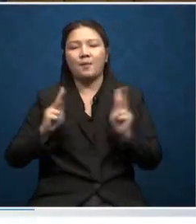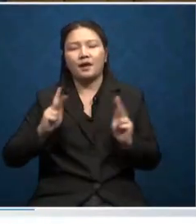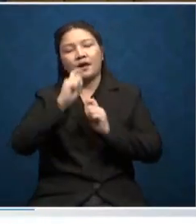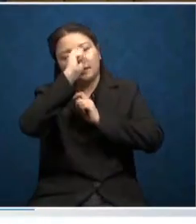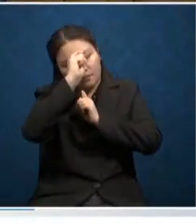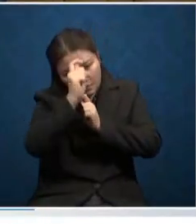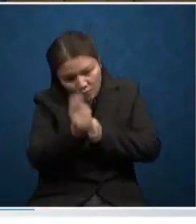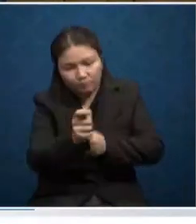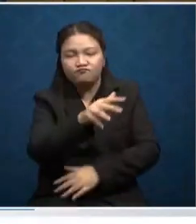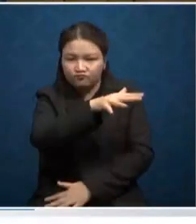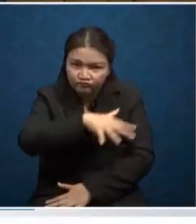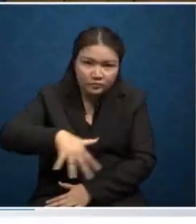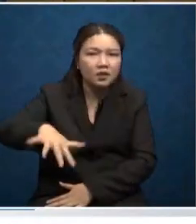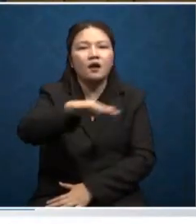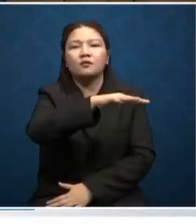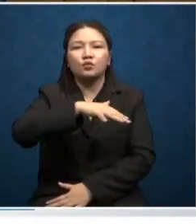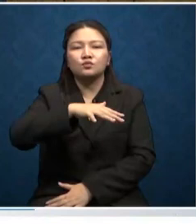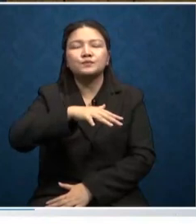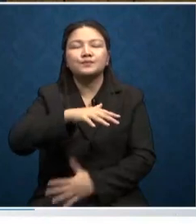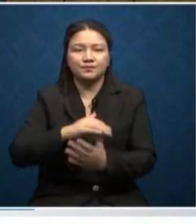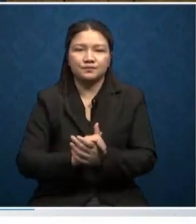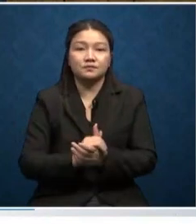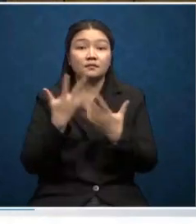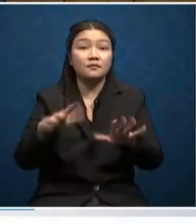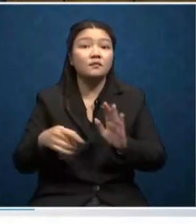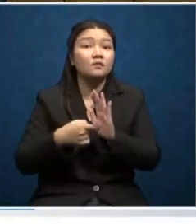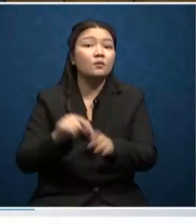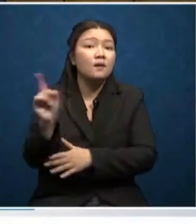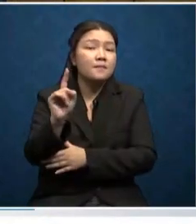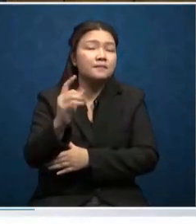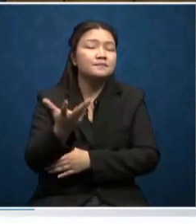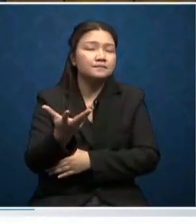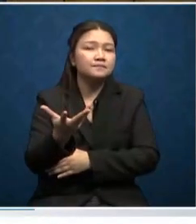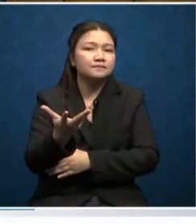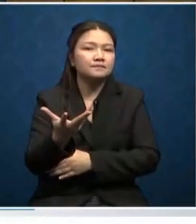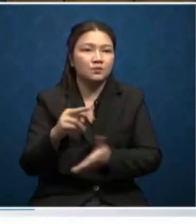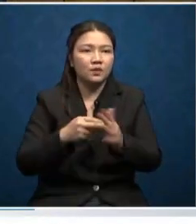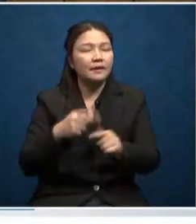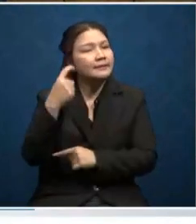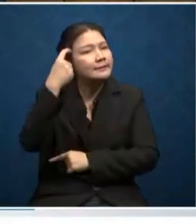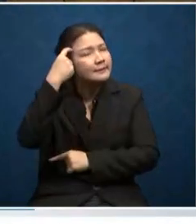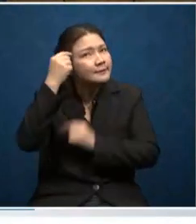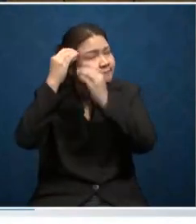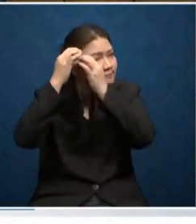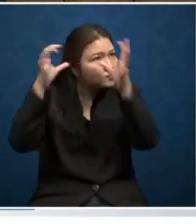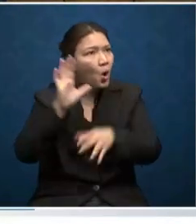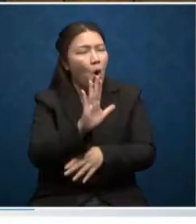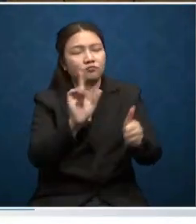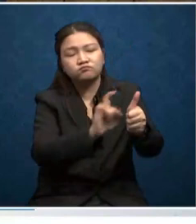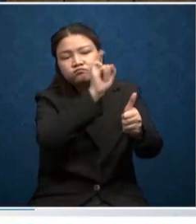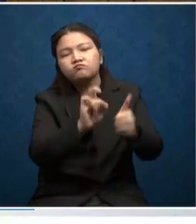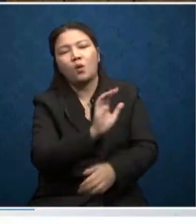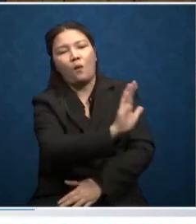วิจารญาณของสมาชิกทุกท่านโดยเฉพาะอย่างยิ่งเคารพความเห็นของท่านผู้แปร